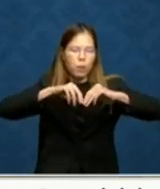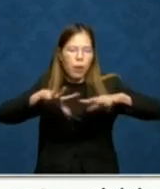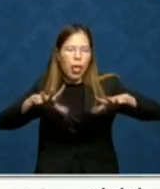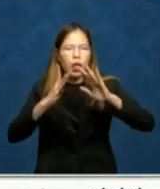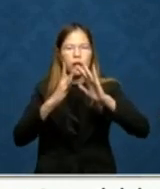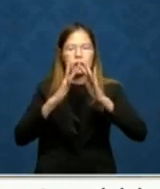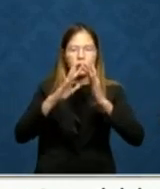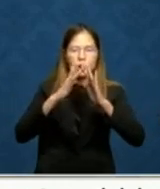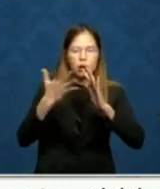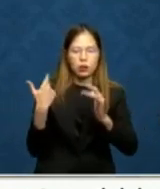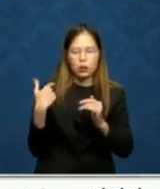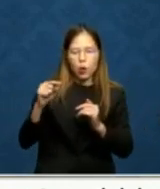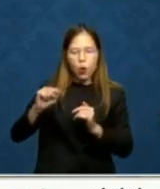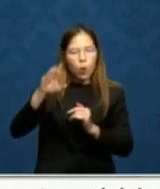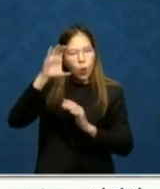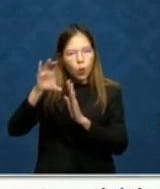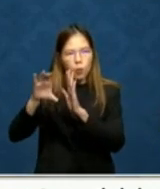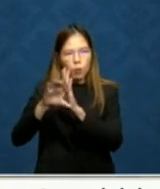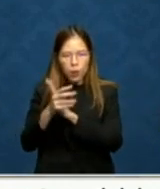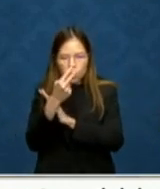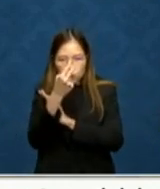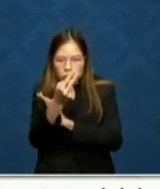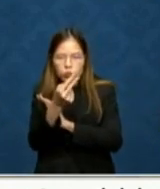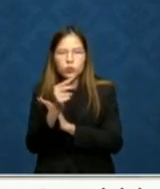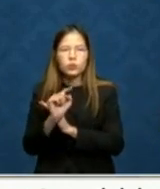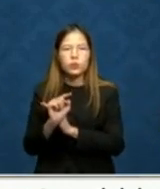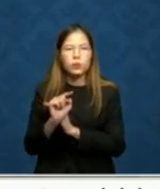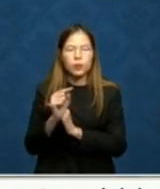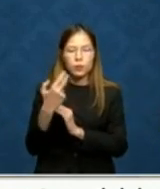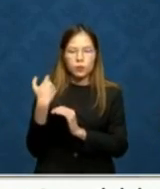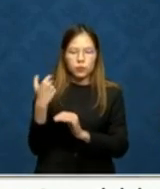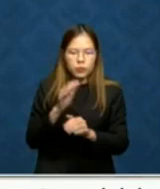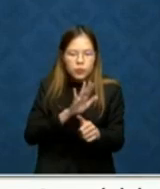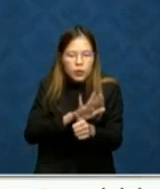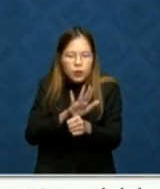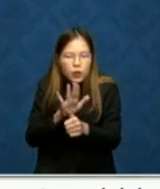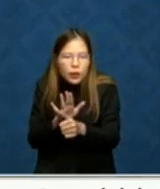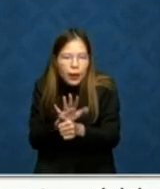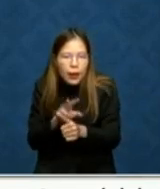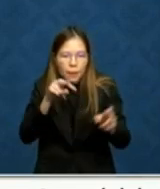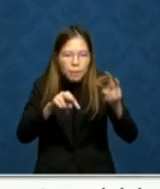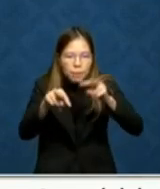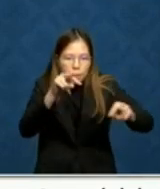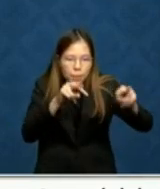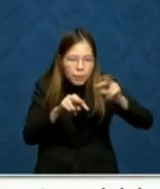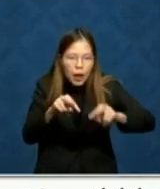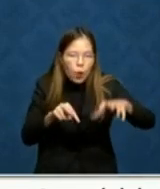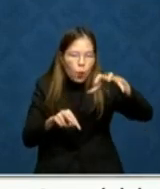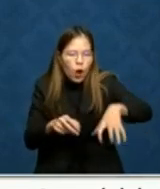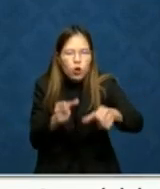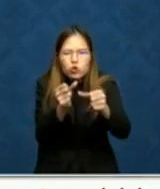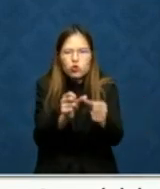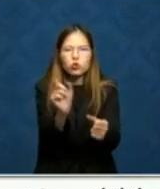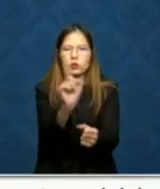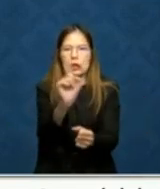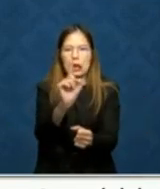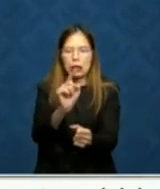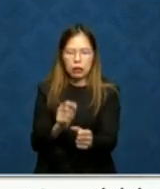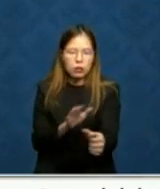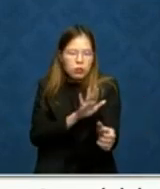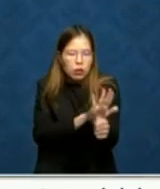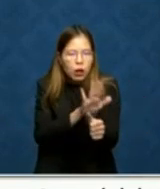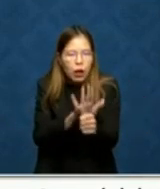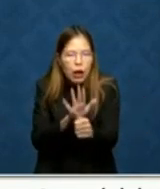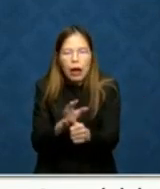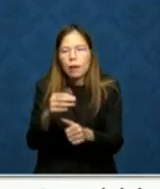นร้ายใช้ภาพสะท้อนจากดวงตาของเธอนะคะในการตามหาสถานที่ที่เธออยู่ซึ่งหากเกิดเหตุการณ์นี้ในประเทศญี่